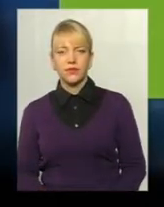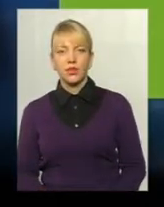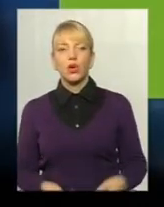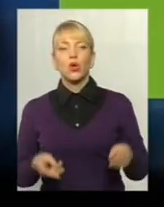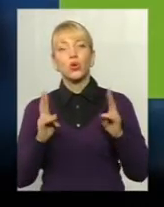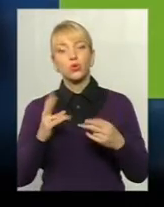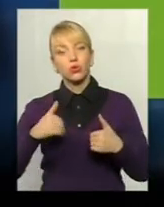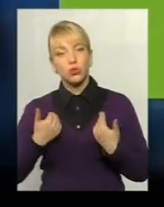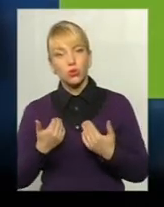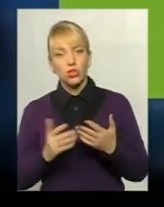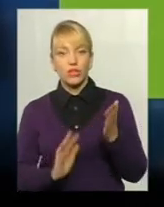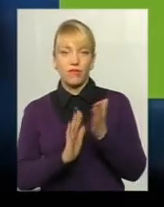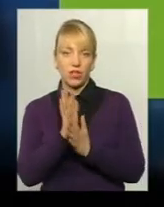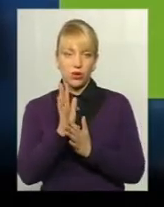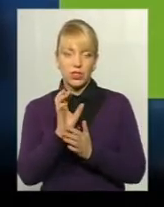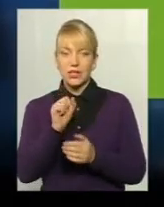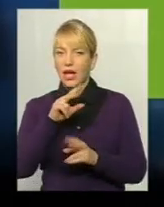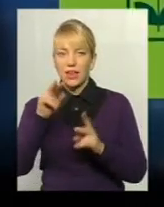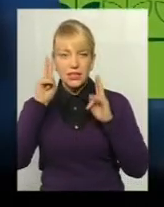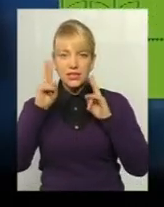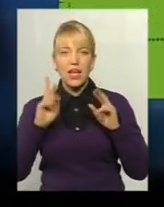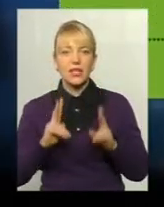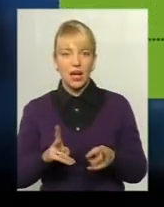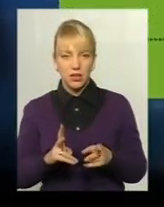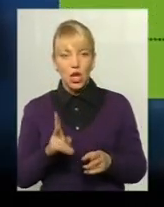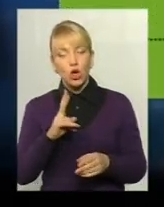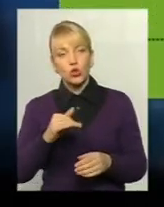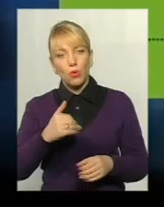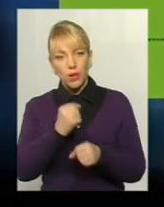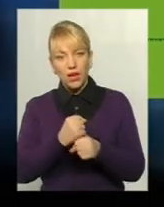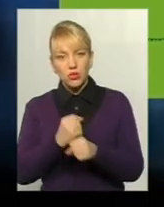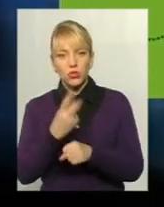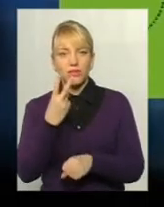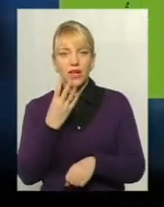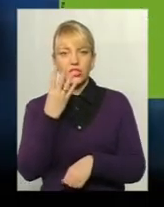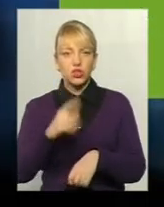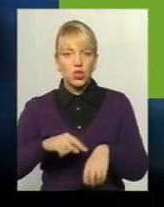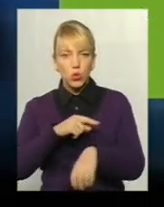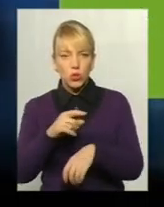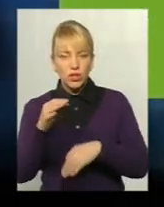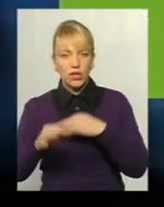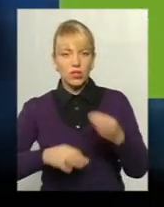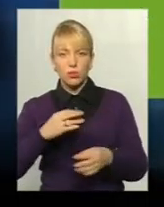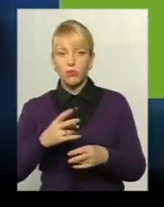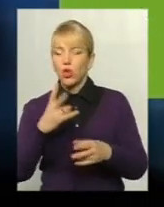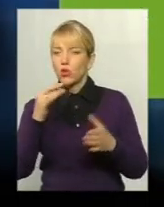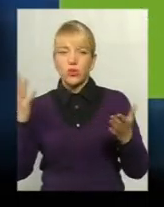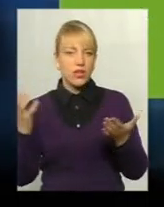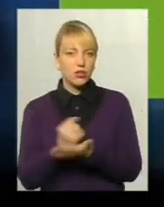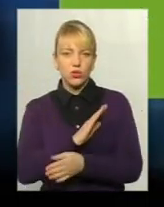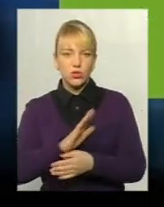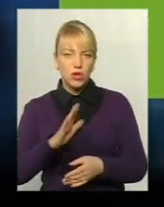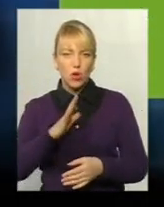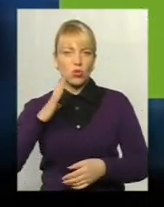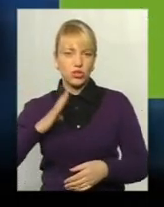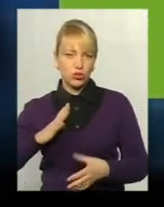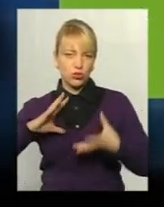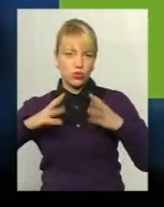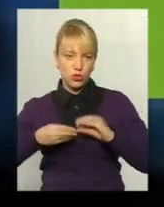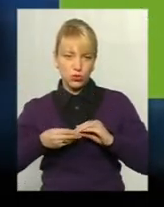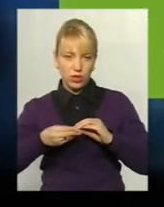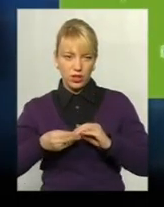Хтось хоче вирости, але не знає як. Хтось працює 24 години на добу, але не досягає очікуваного